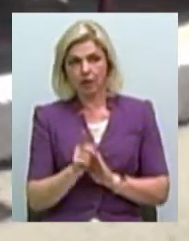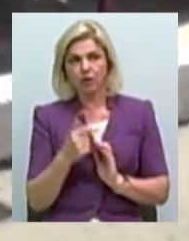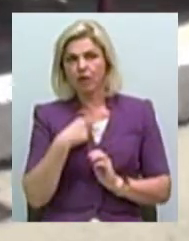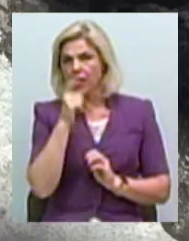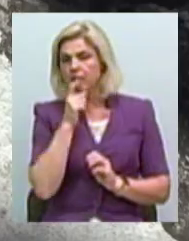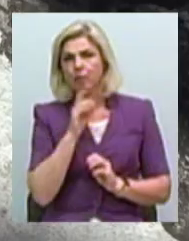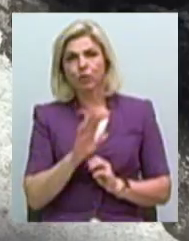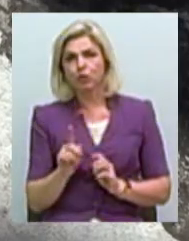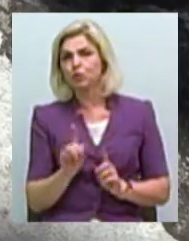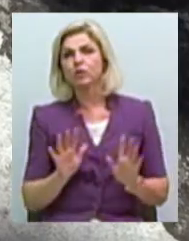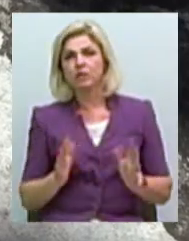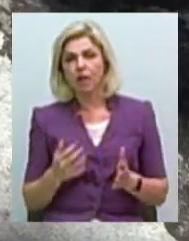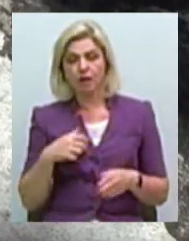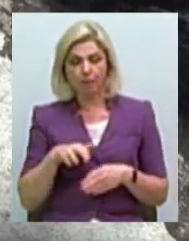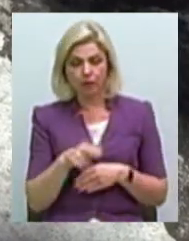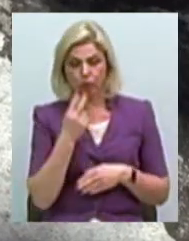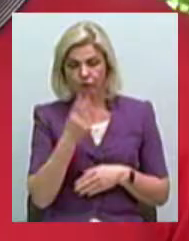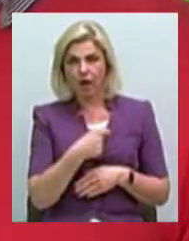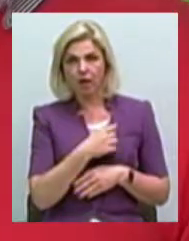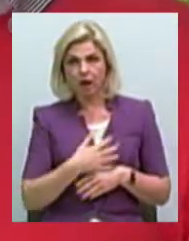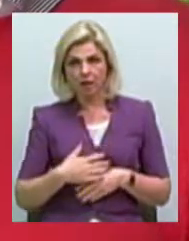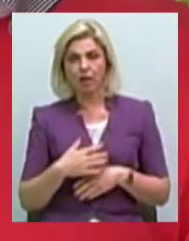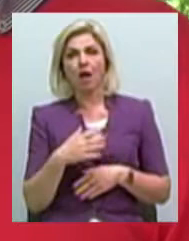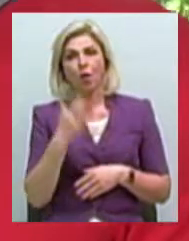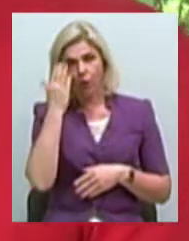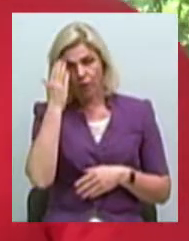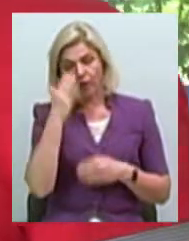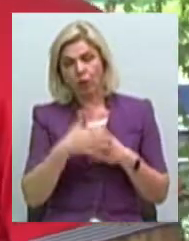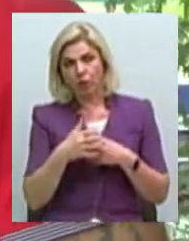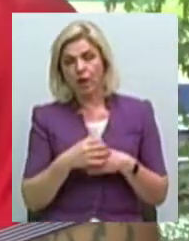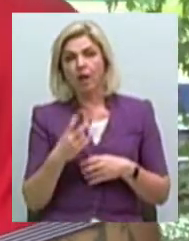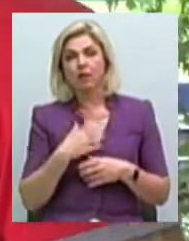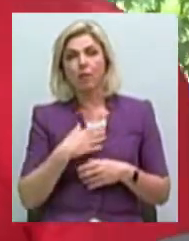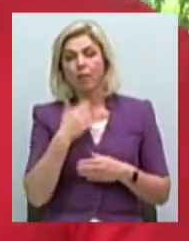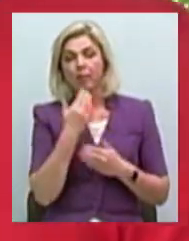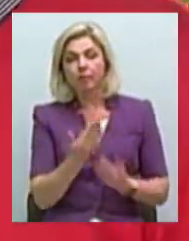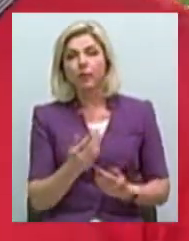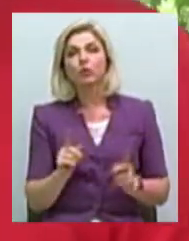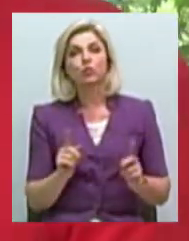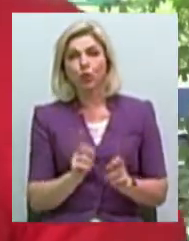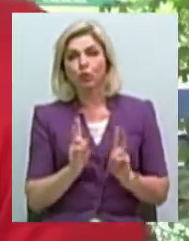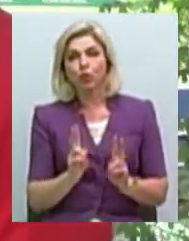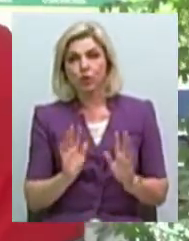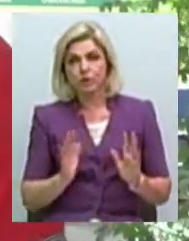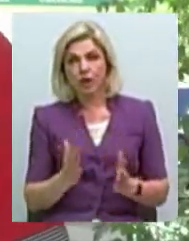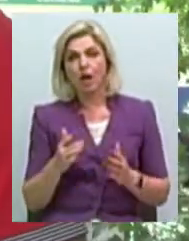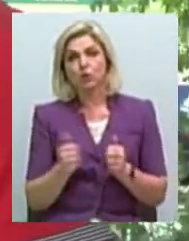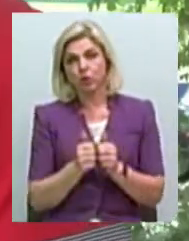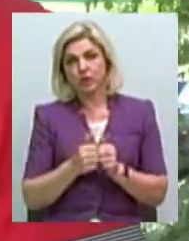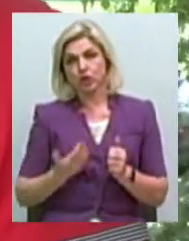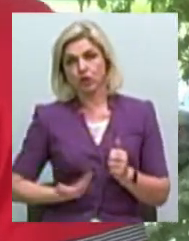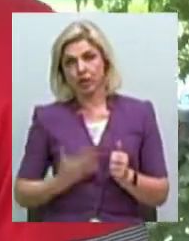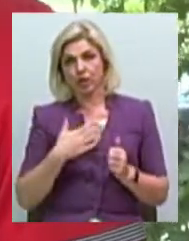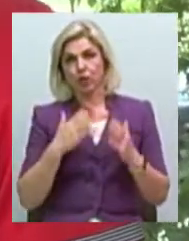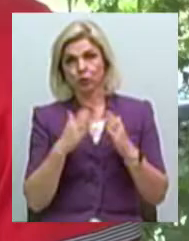що сталося. Підійшов, побачив поранення біля голови. На моє питання, що сталося і хто це зробив, сусід, мешканець нашого будинку, який